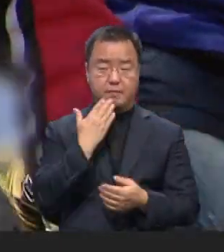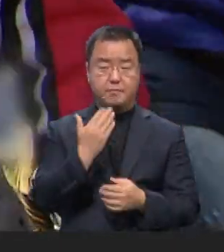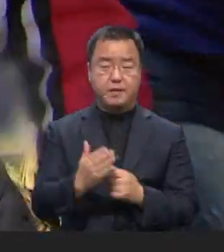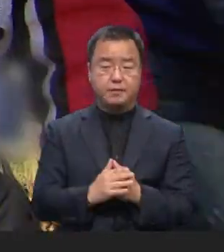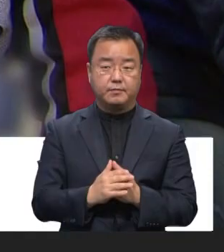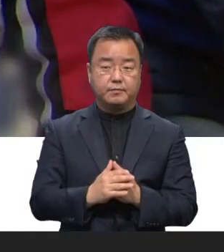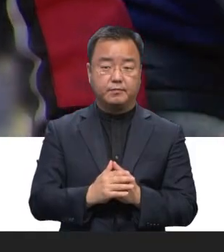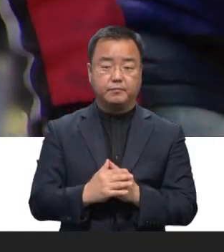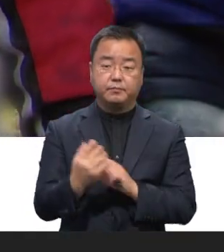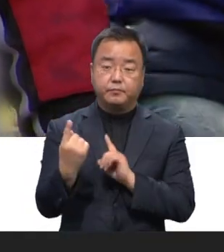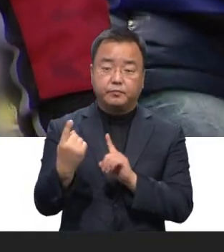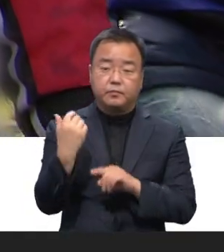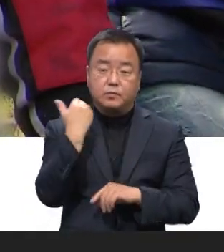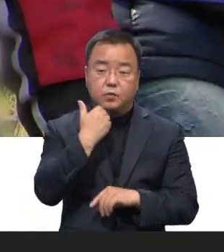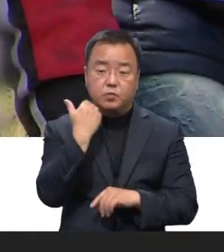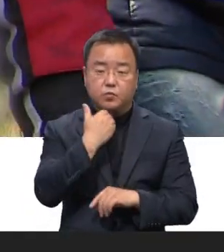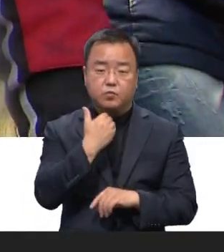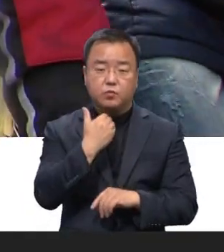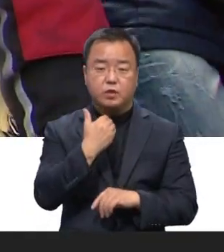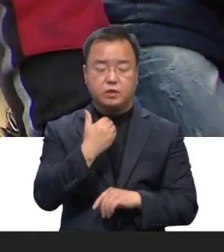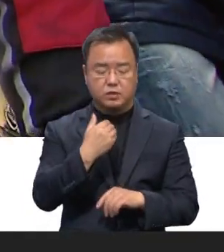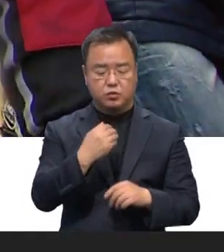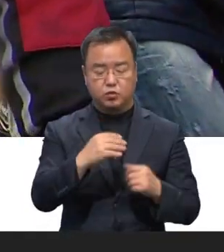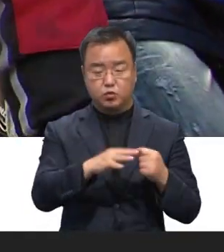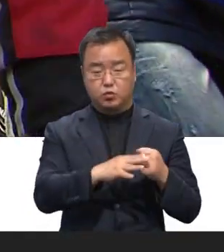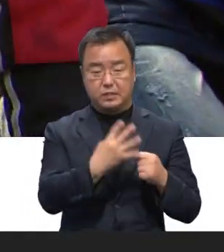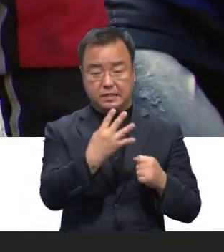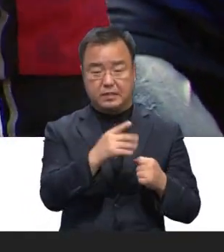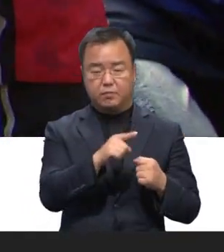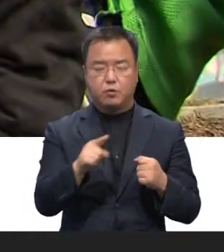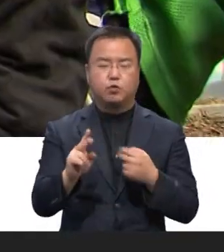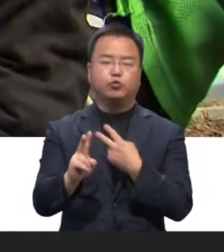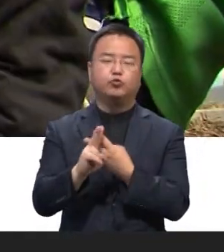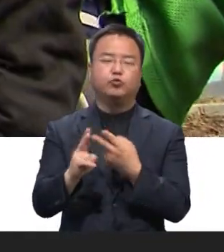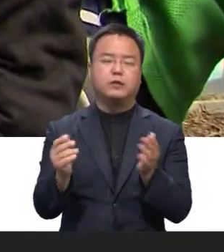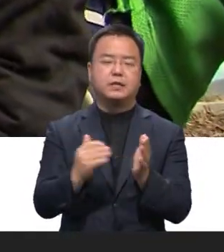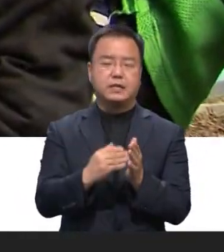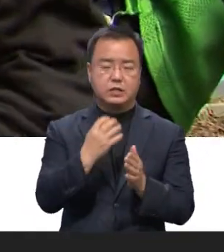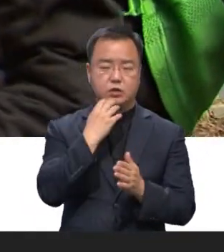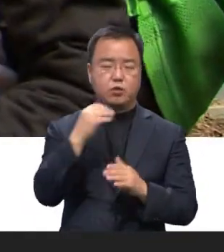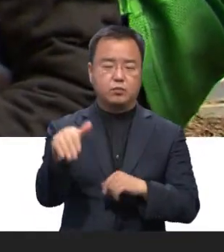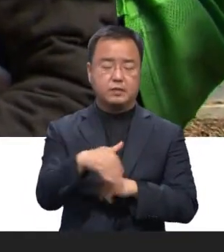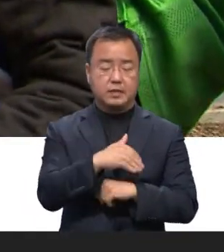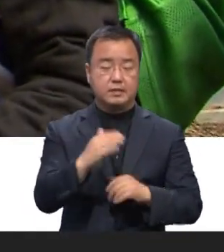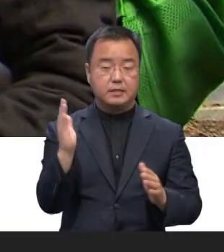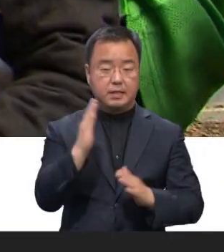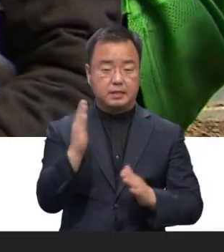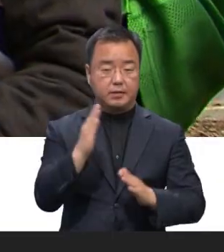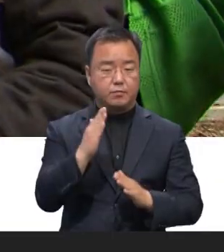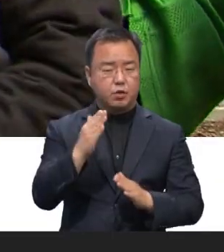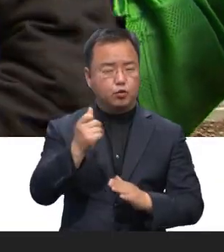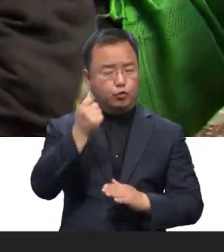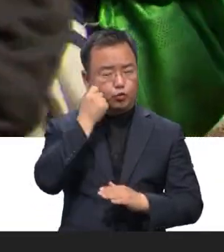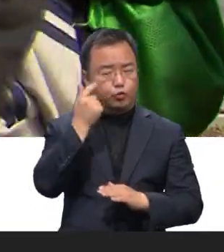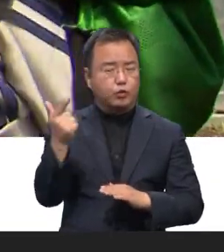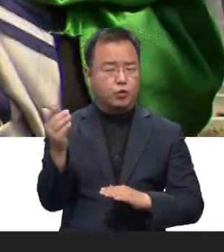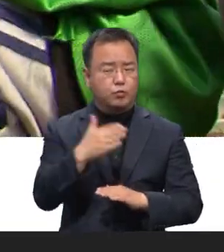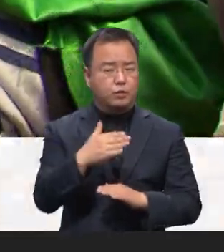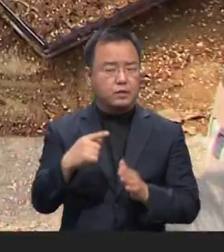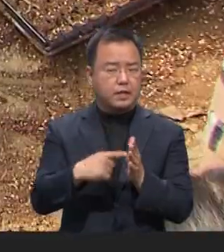대상은 서울 소재 초등학교 4학년부터 중학교 2학년까지 학생들로 기간은 최소 6개월에서 학기 단위로 연장할 수